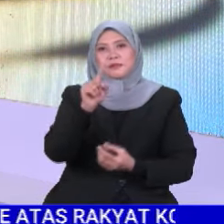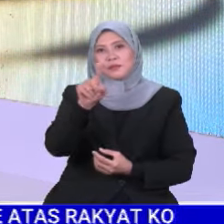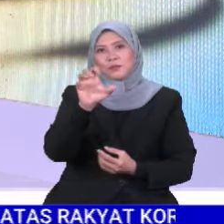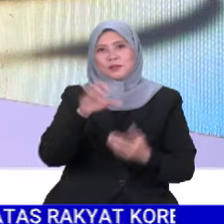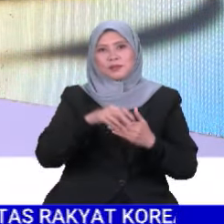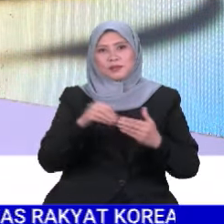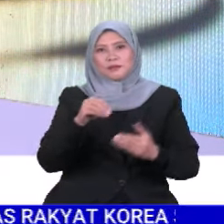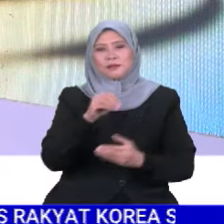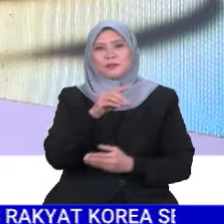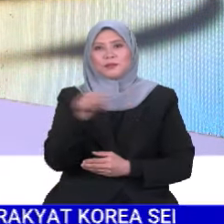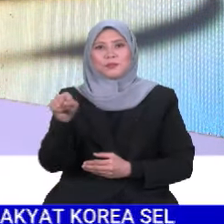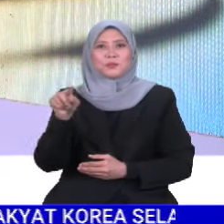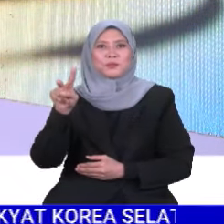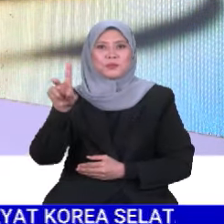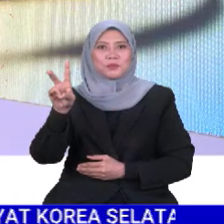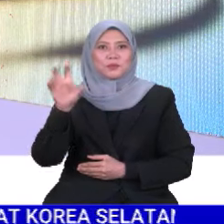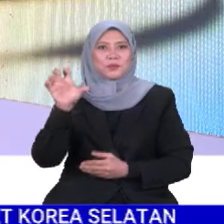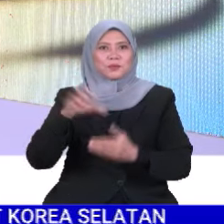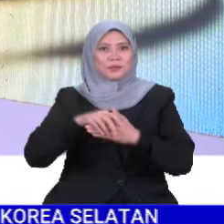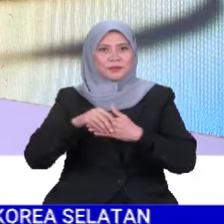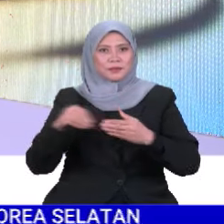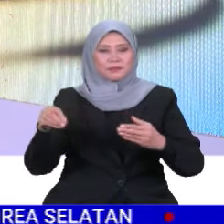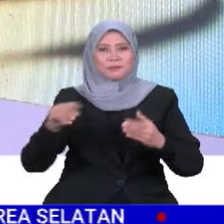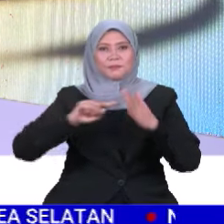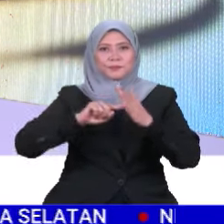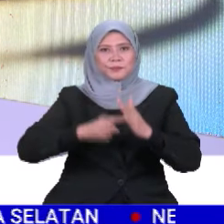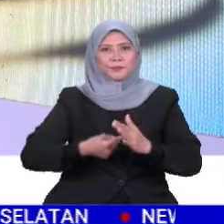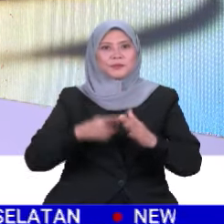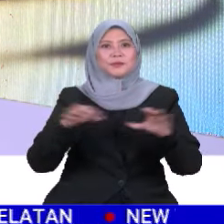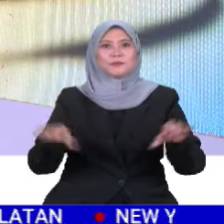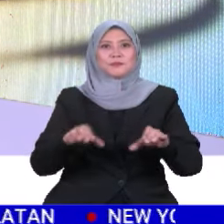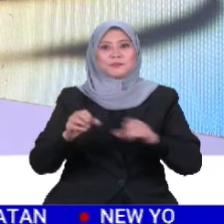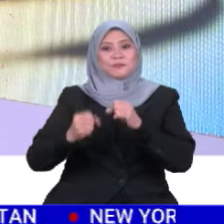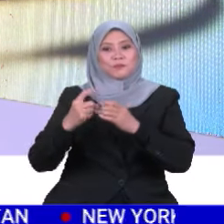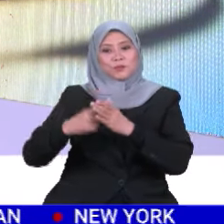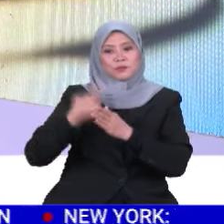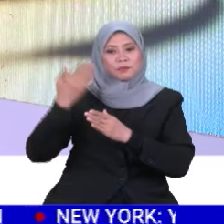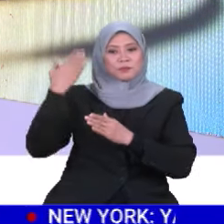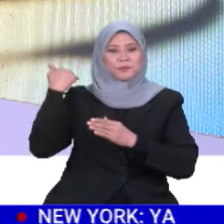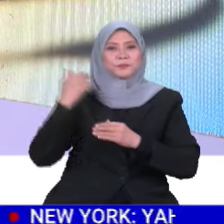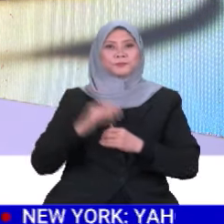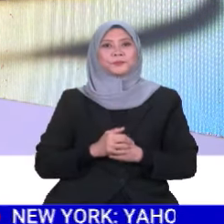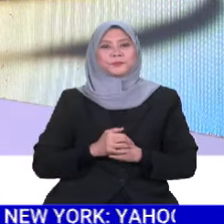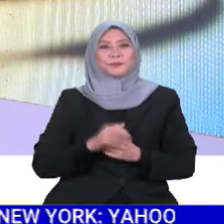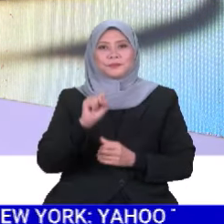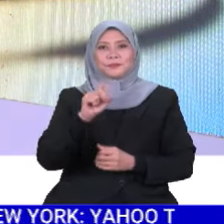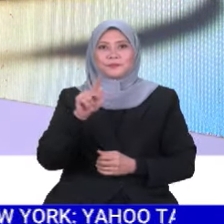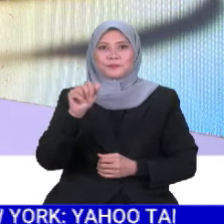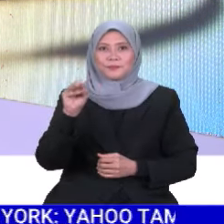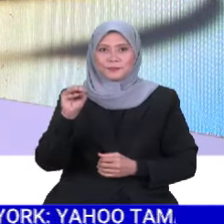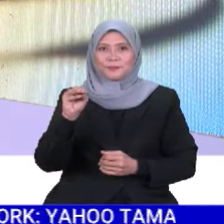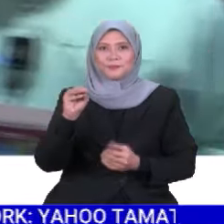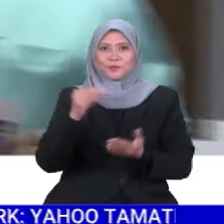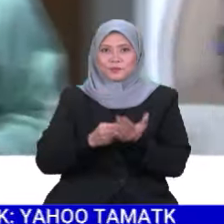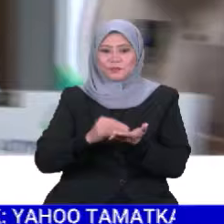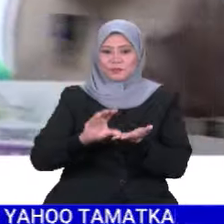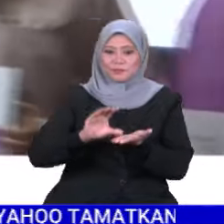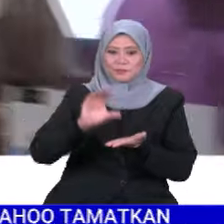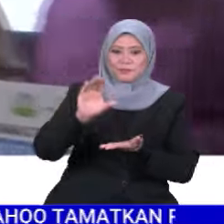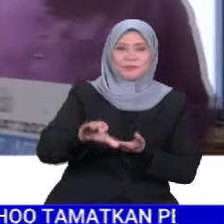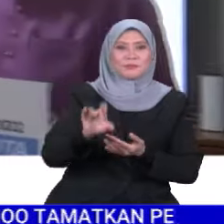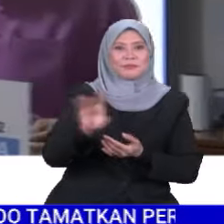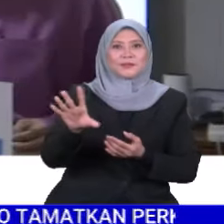RM100 hingga RM700. Ia mula dilaksana bulan lalu. Bagi skim agihan kewangan sekaligus,